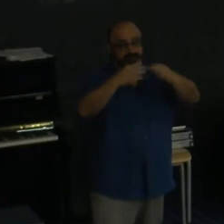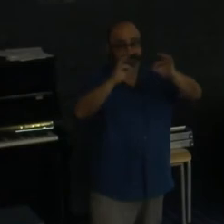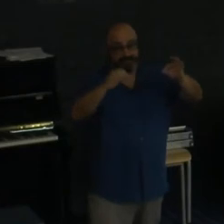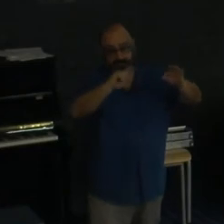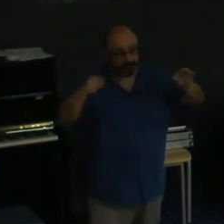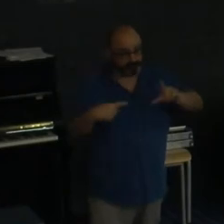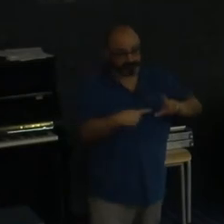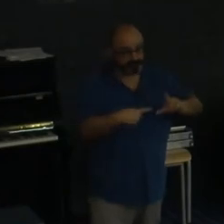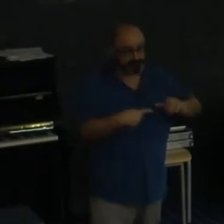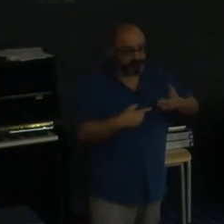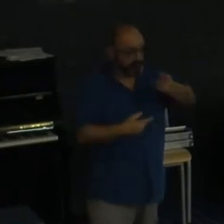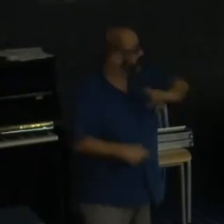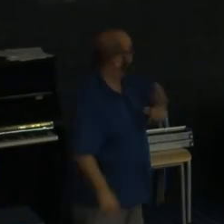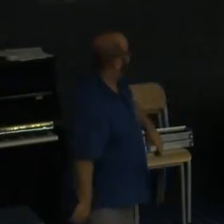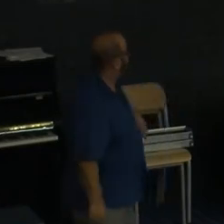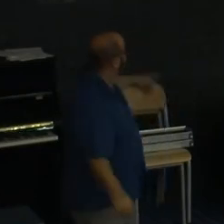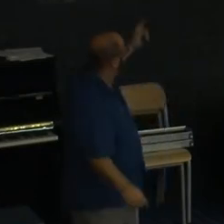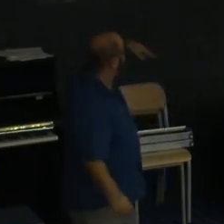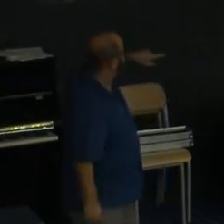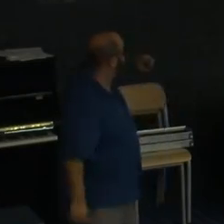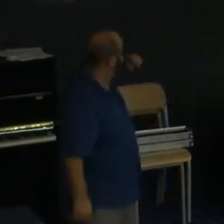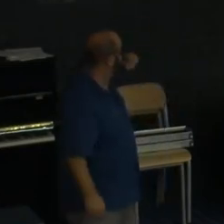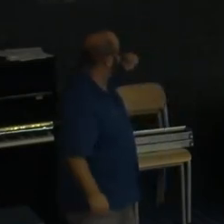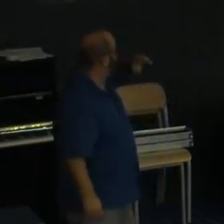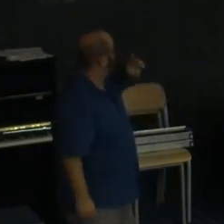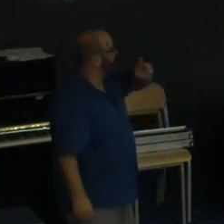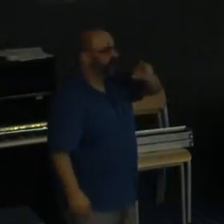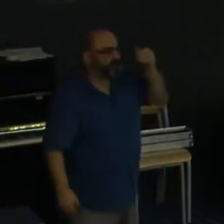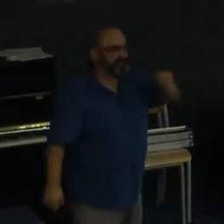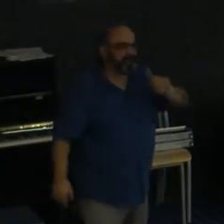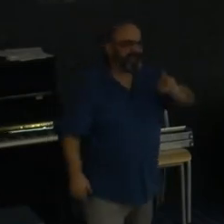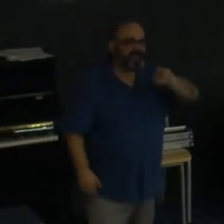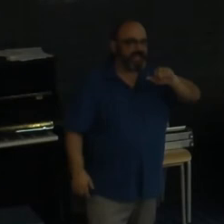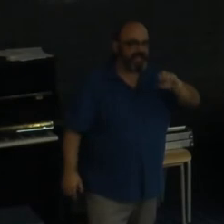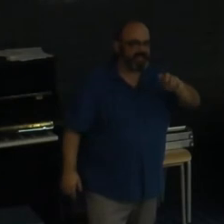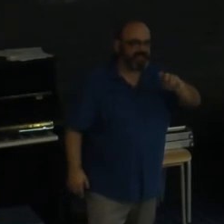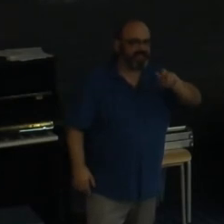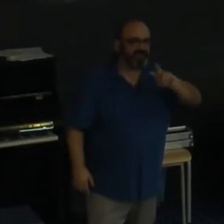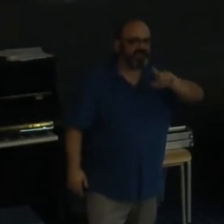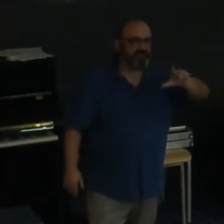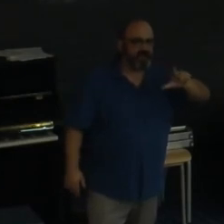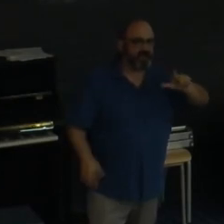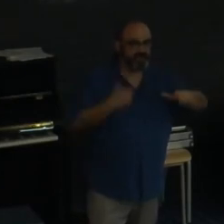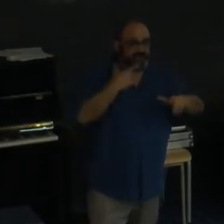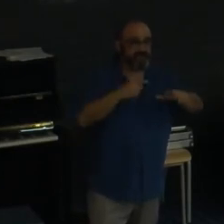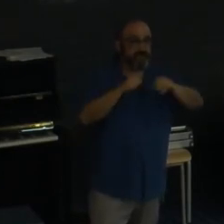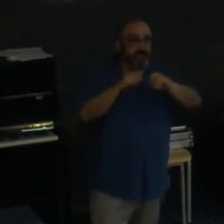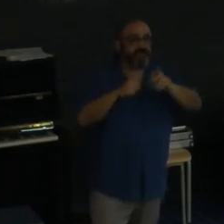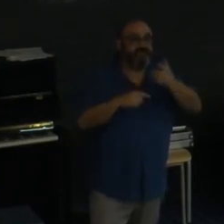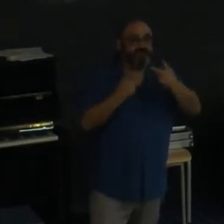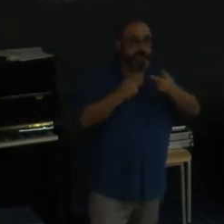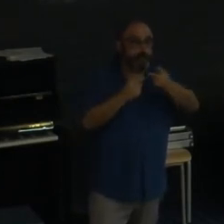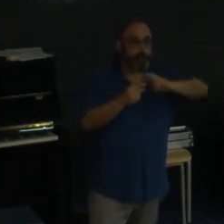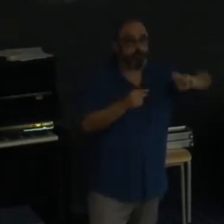oublié de documenter, mais il y a aussi un truc qui s'appelle redval, qui vous donne la valeur de retour. Donc si vous avez oublié de récupérer la valeur de retour, ben, vous pouvez le faire comme